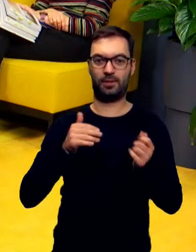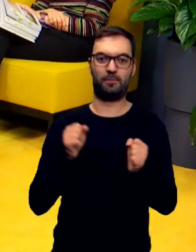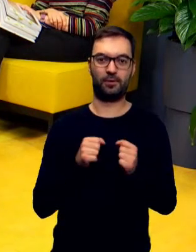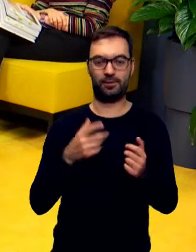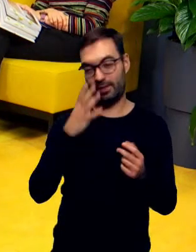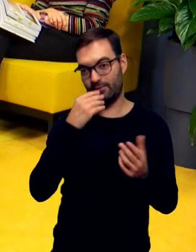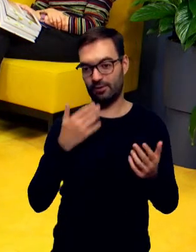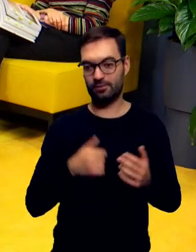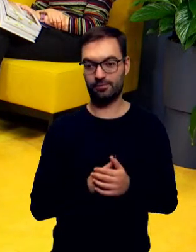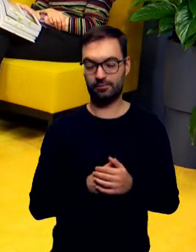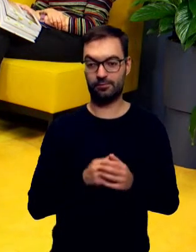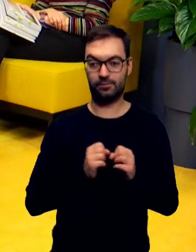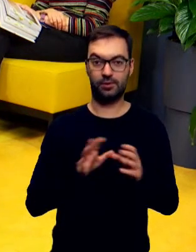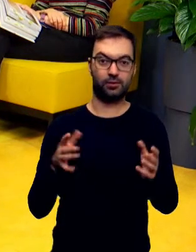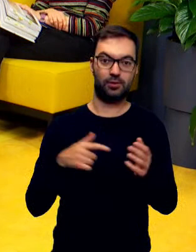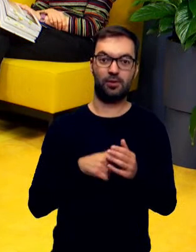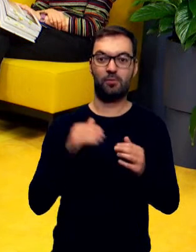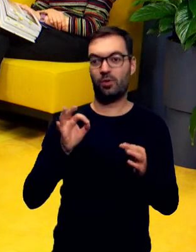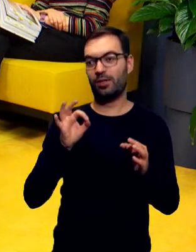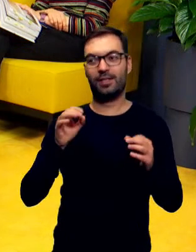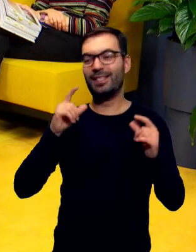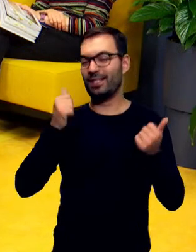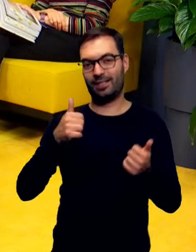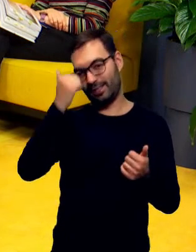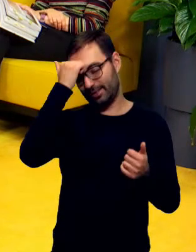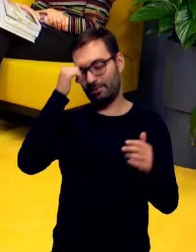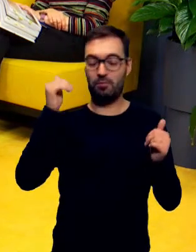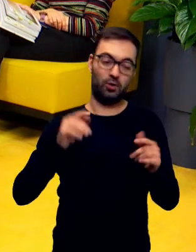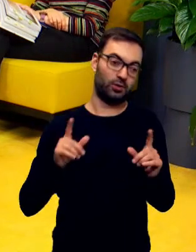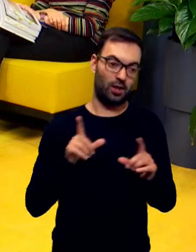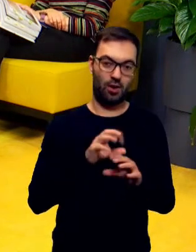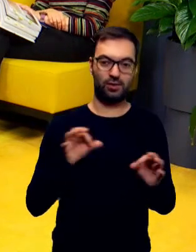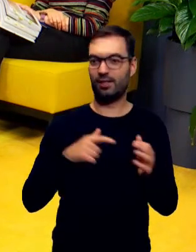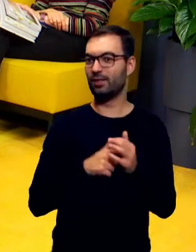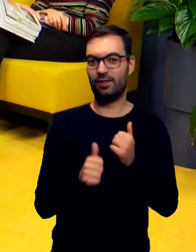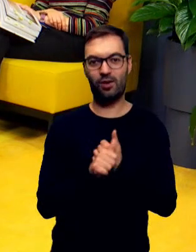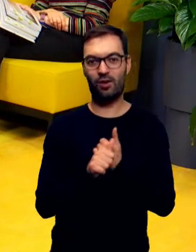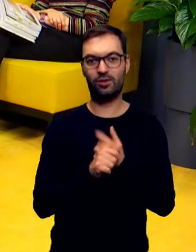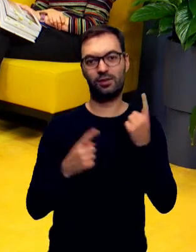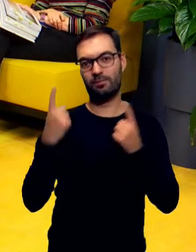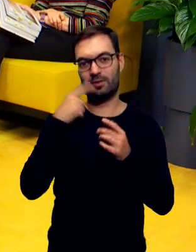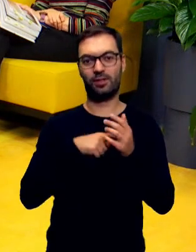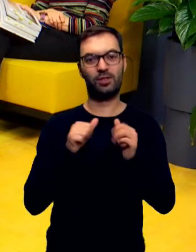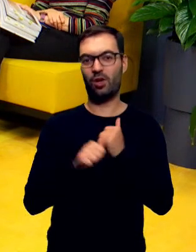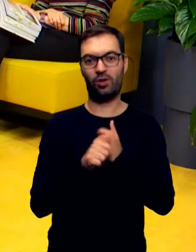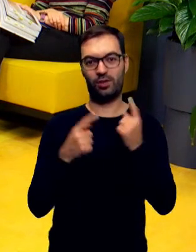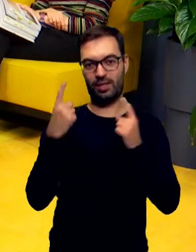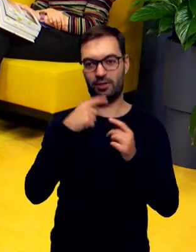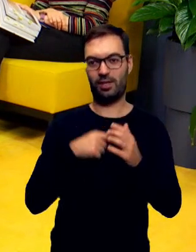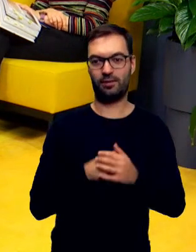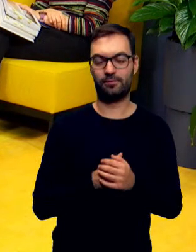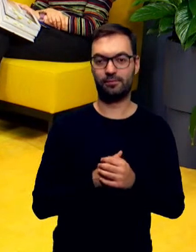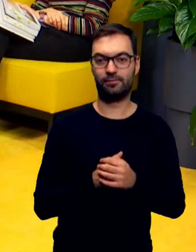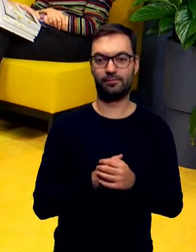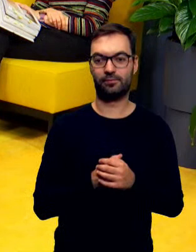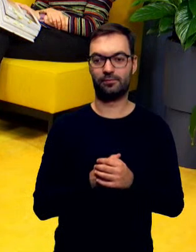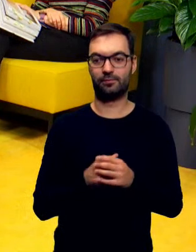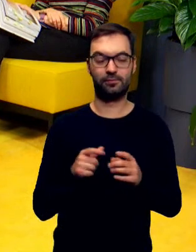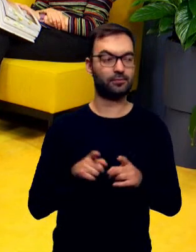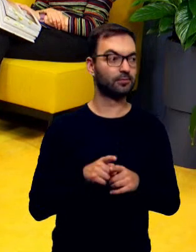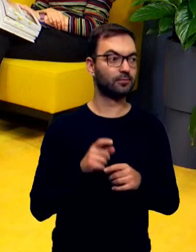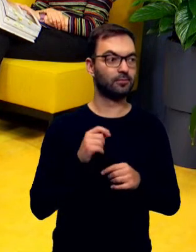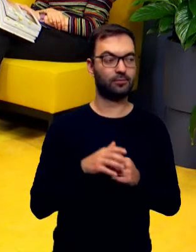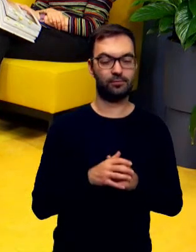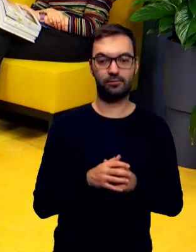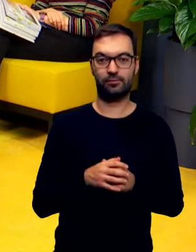to wygląda. No, oczywiście może tym razem się nic nie zdarzy, no, ale to nie chodzi o tego typu myślenie oczywiście. Jasne. To też takie słowo